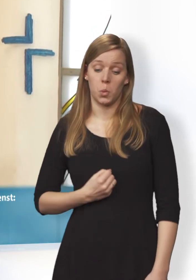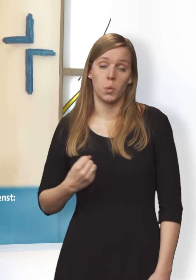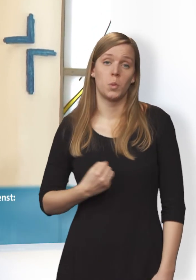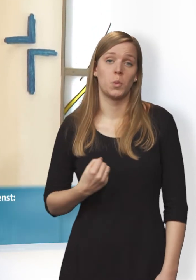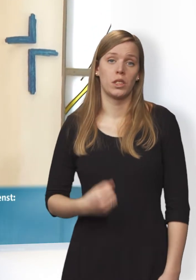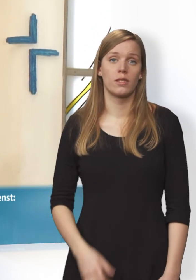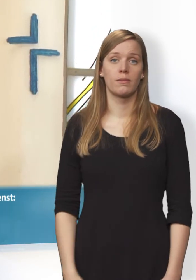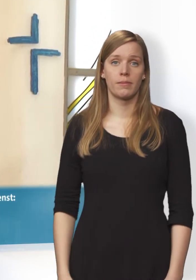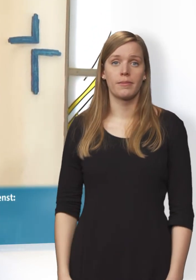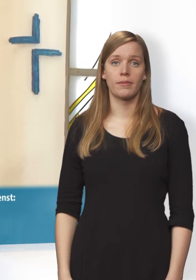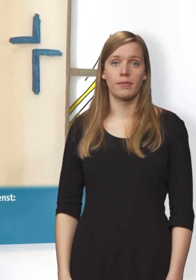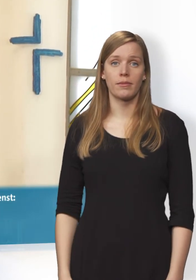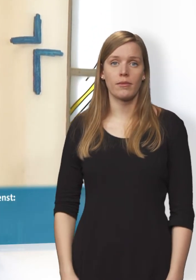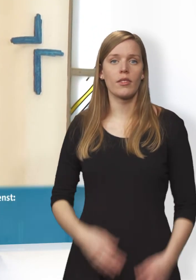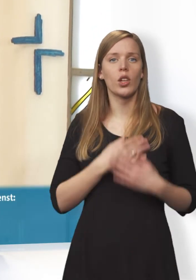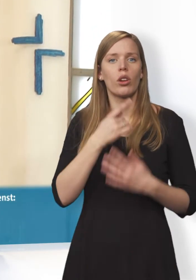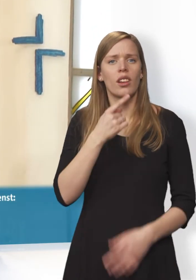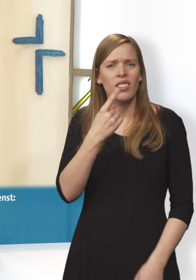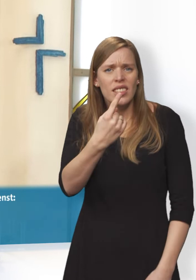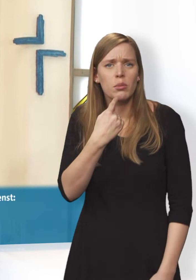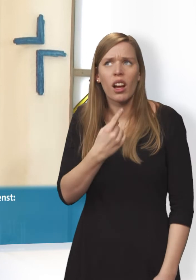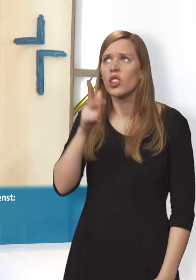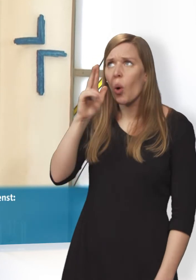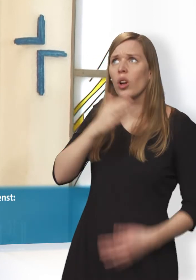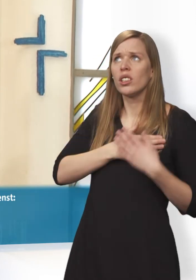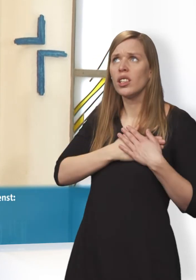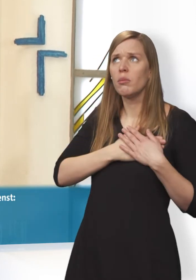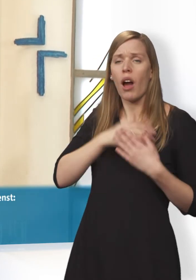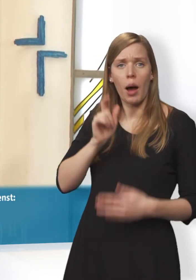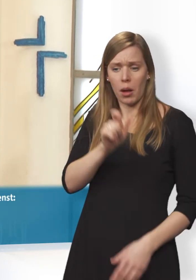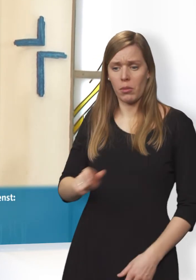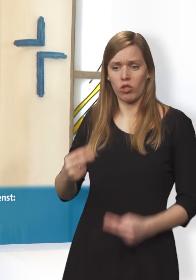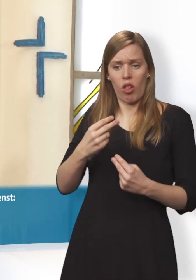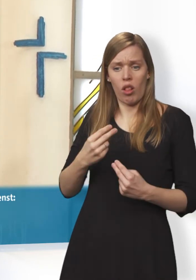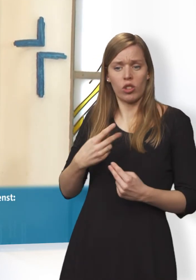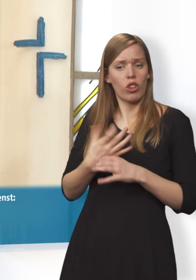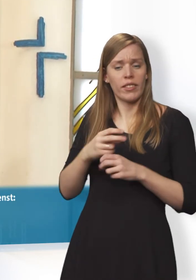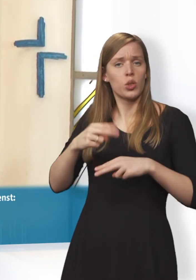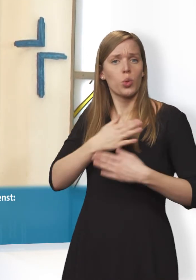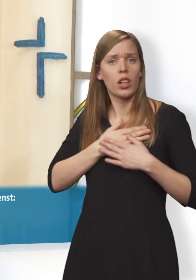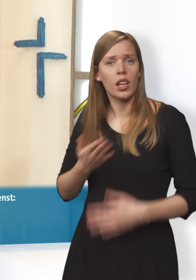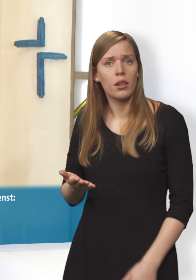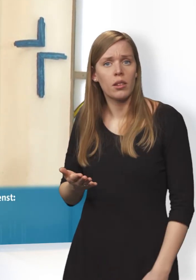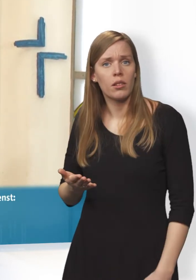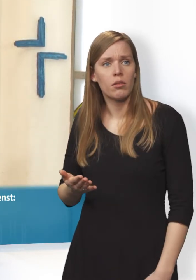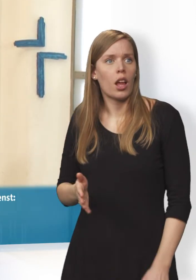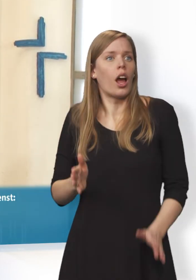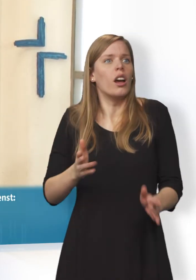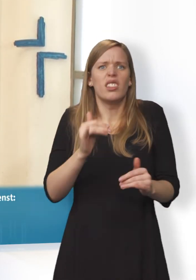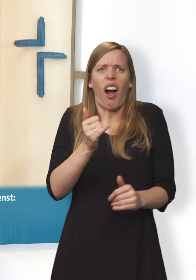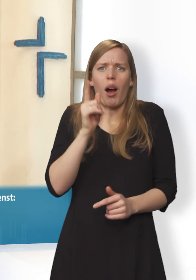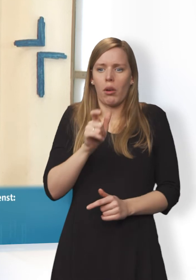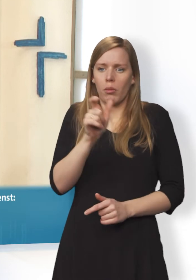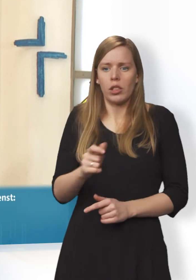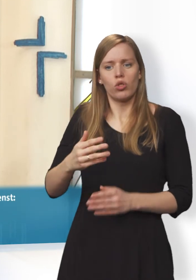du sagst du liebst gott und wie sieht es da aus aber ich kann nicht menschen lieben die mir das leben